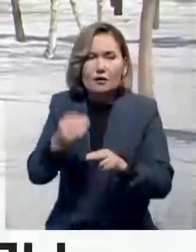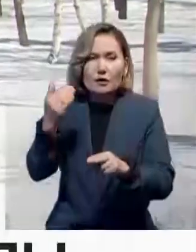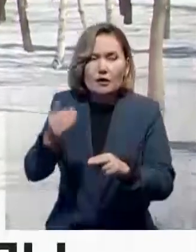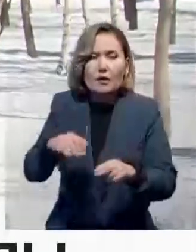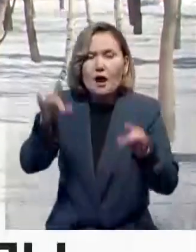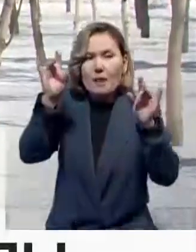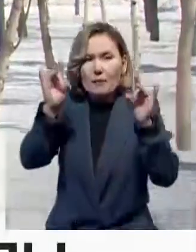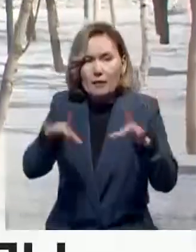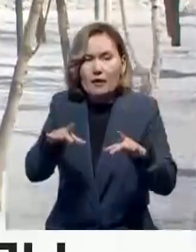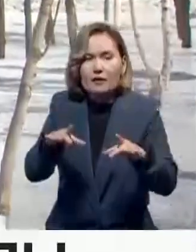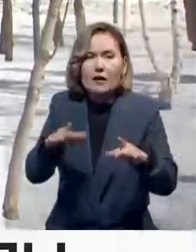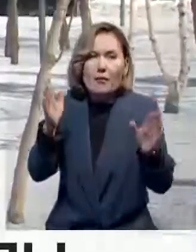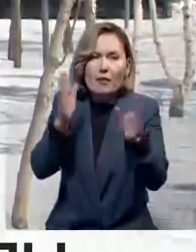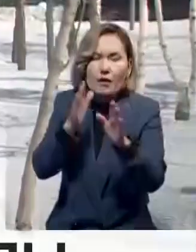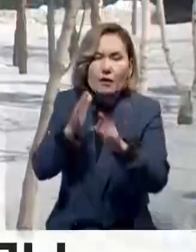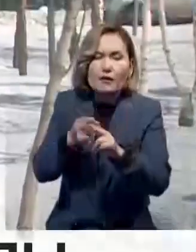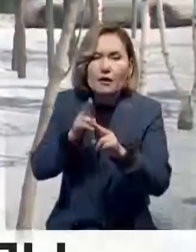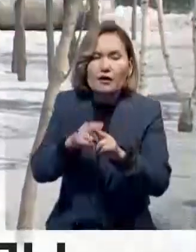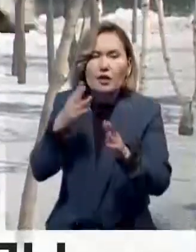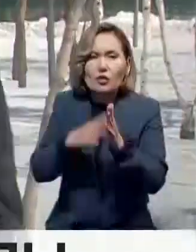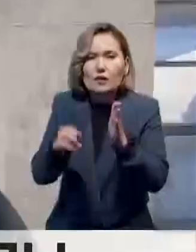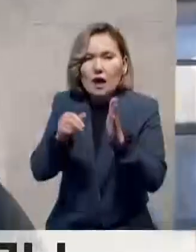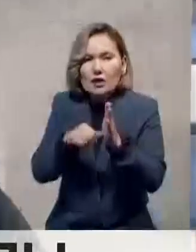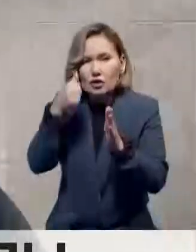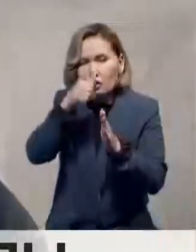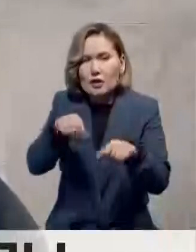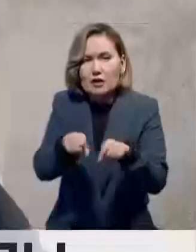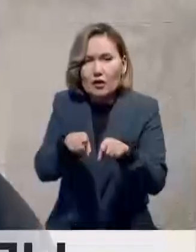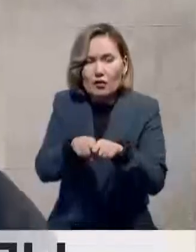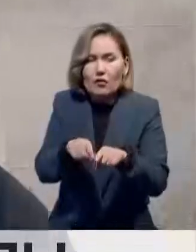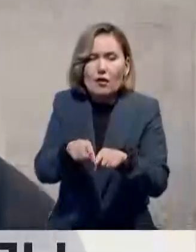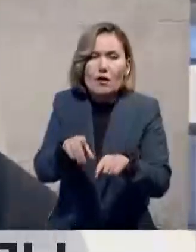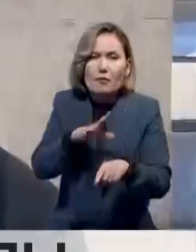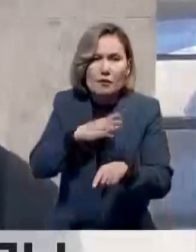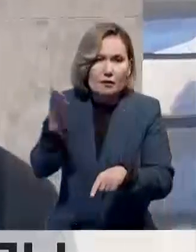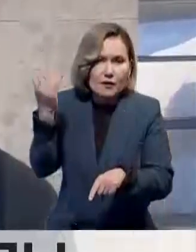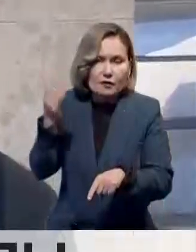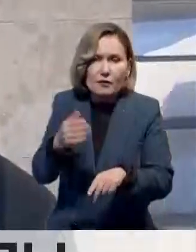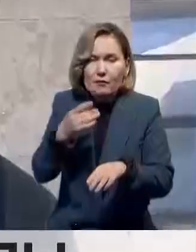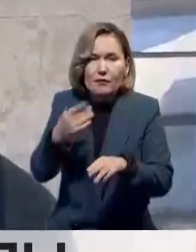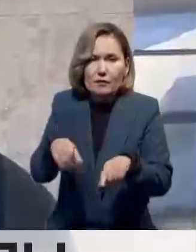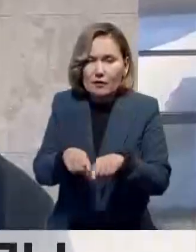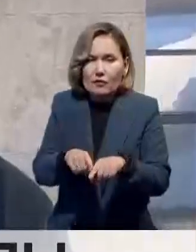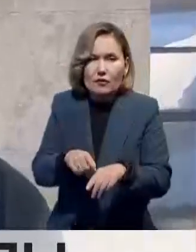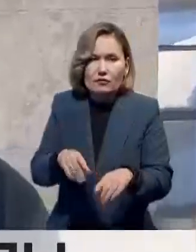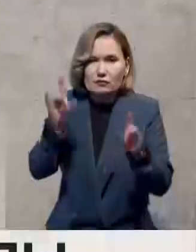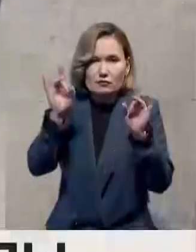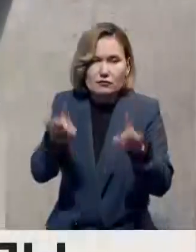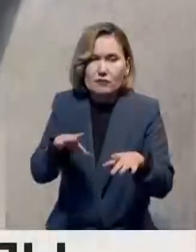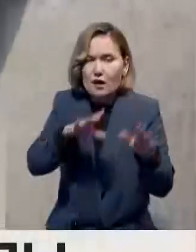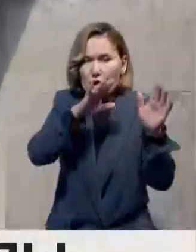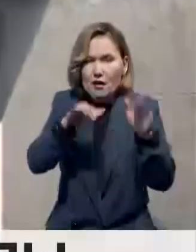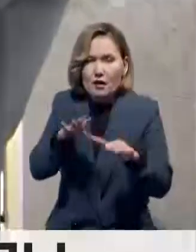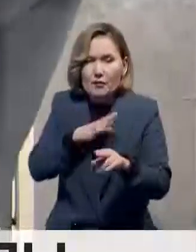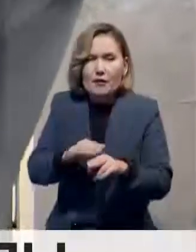сыйы 1996 жылдан бері алғаш рет болып тұр. Аждан жүріп отырмыз енді, үлгере алмай тұрған шығар, аяқ астынан болған жағдай ғой.